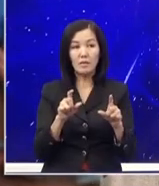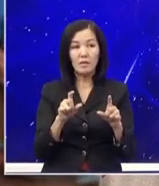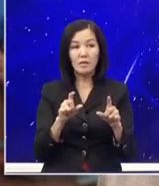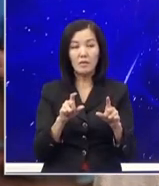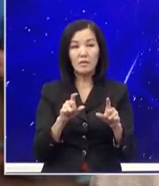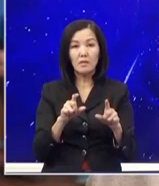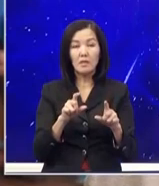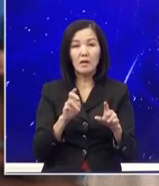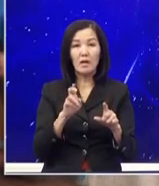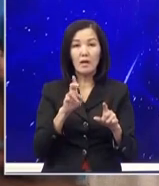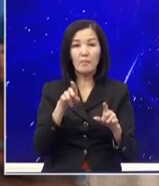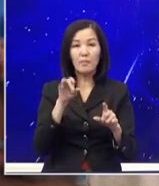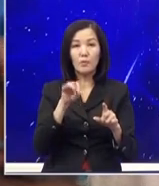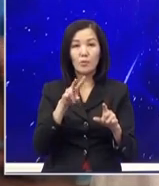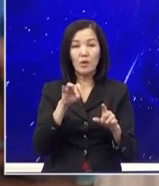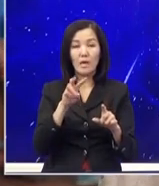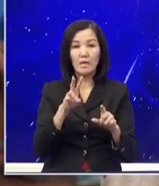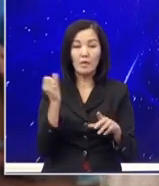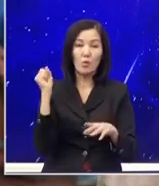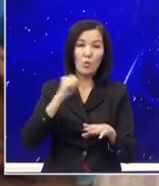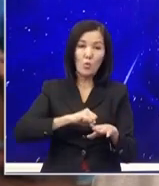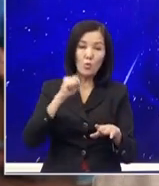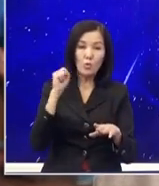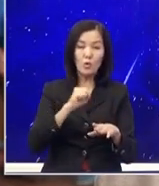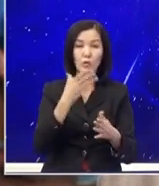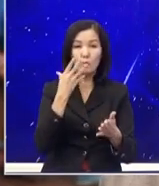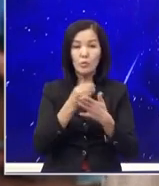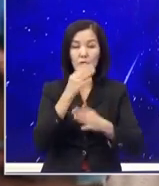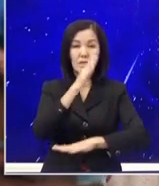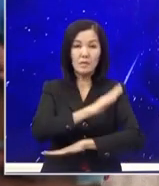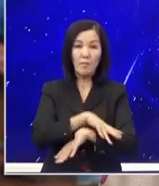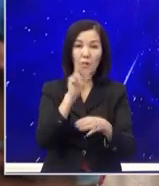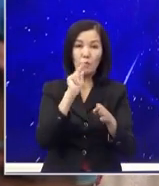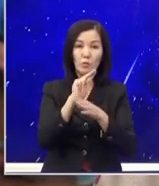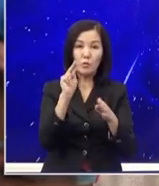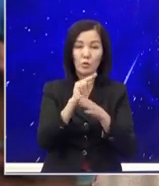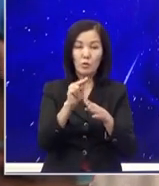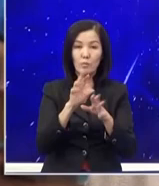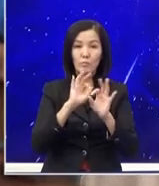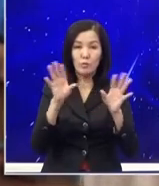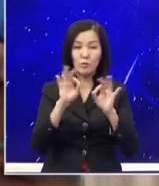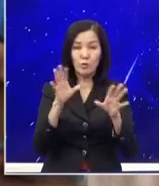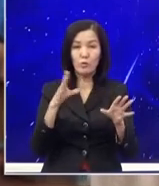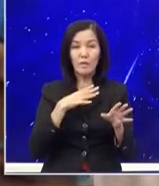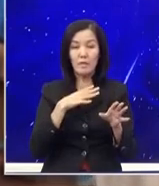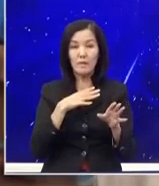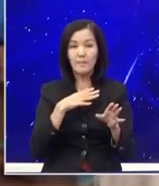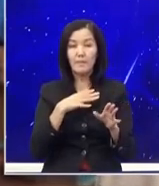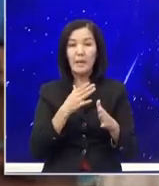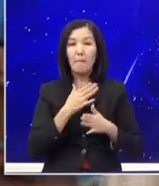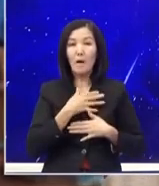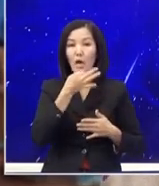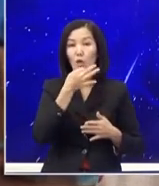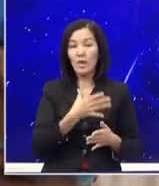Әбдәулі ағамыз бізге қол күрестен өзінің сабақтарын, курстарын түсіндіріп кетті. Бұл маған